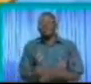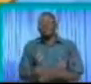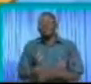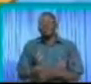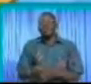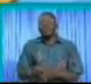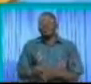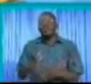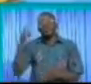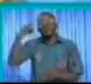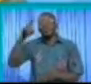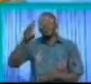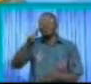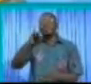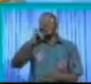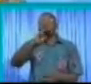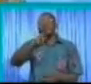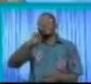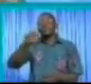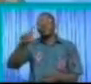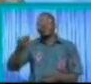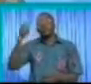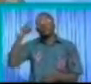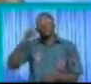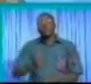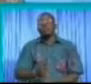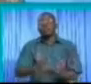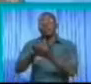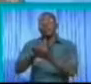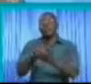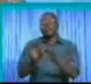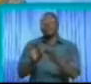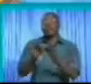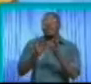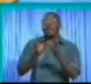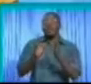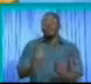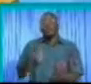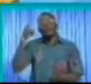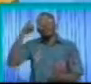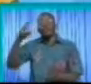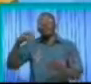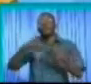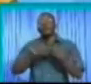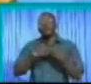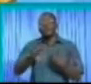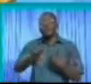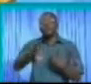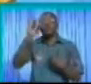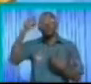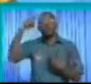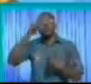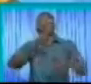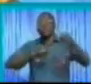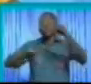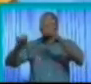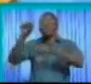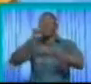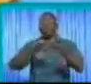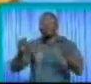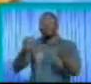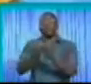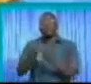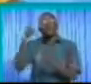Jimon Latif Dada est guide, mais aussi interprète. Il occupe ainsi une place de choix dans la chaîne touristique. Avec